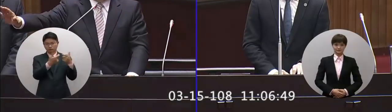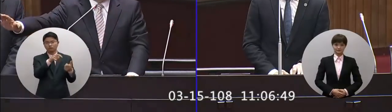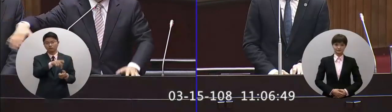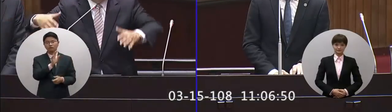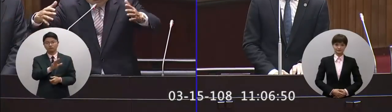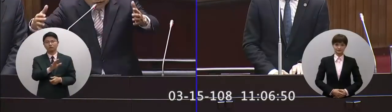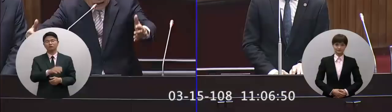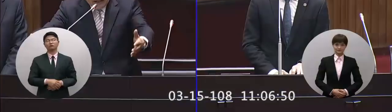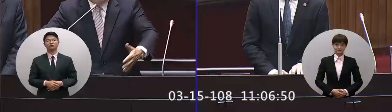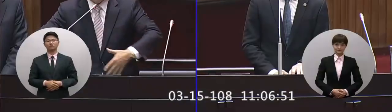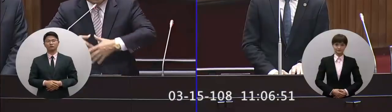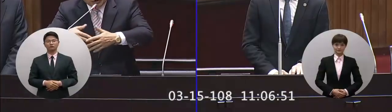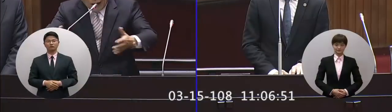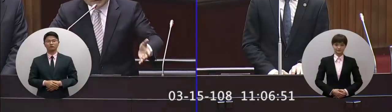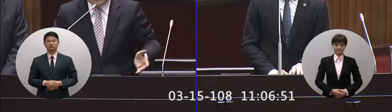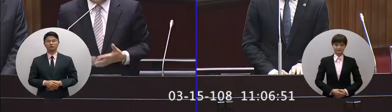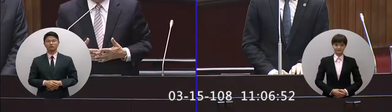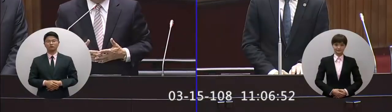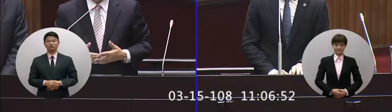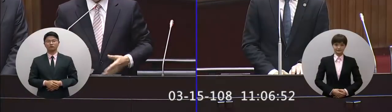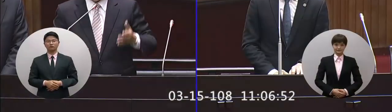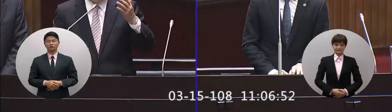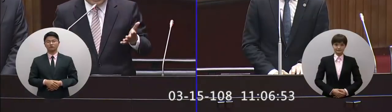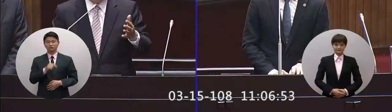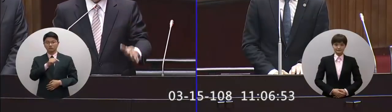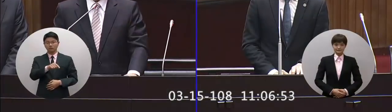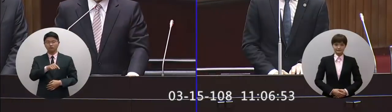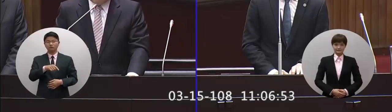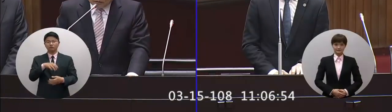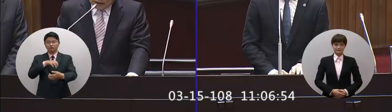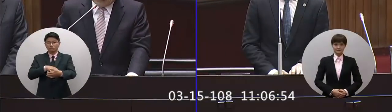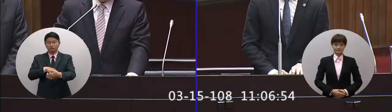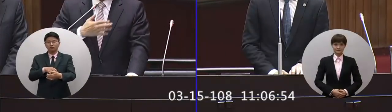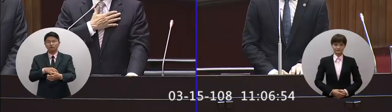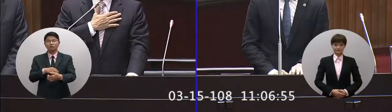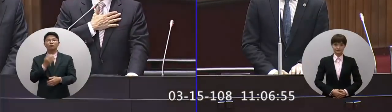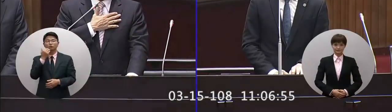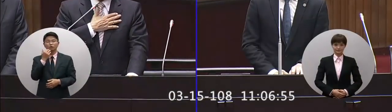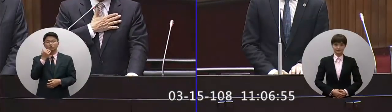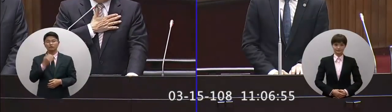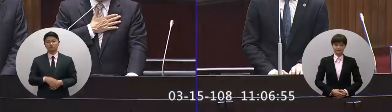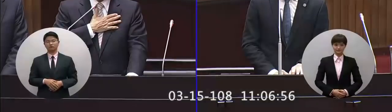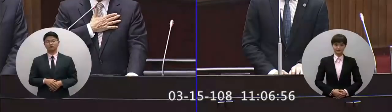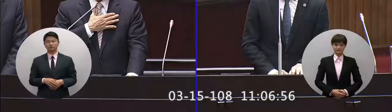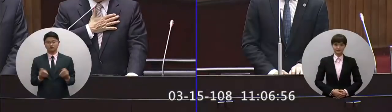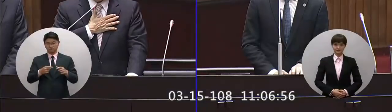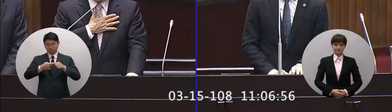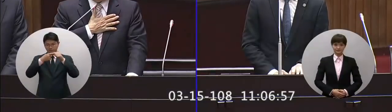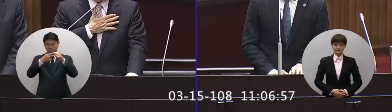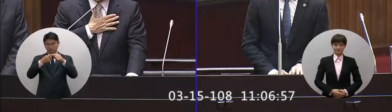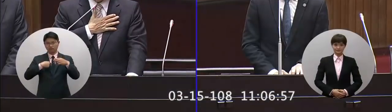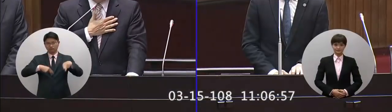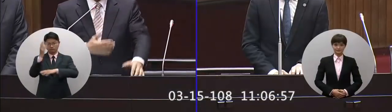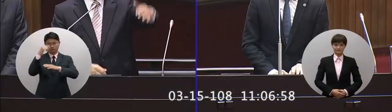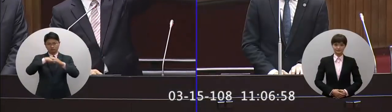定就是咱规范这个内容，啊，这个那上帝行